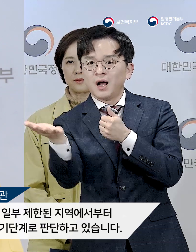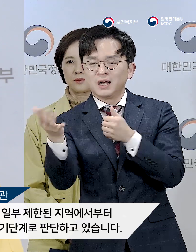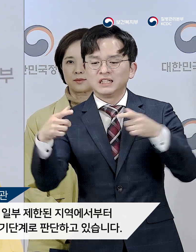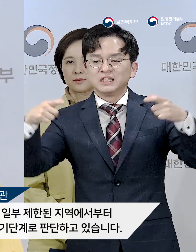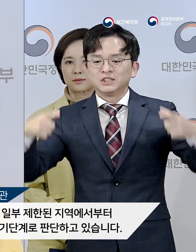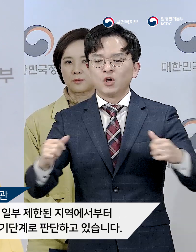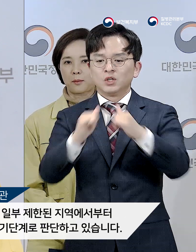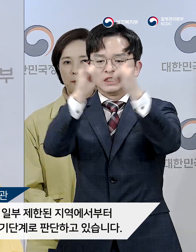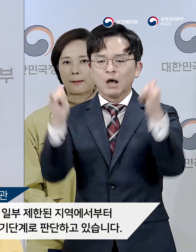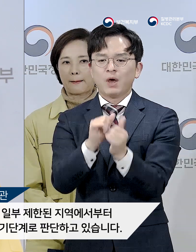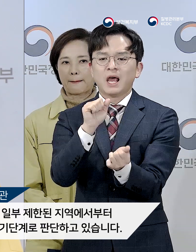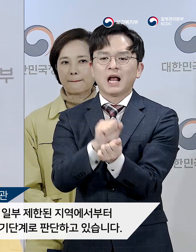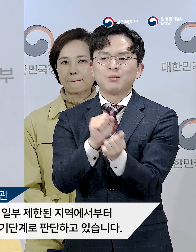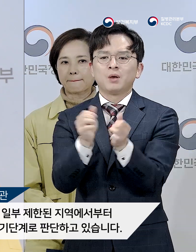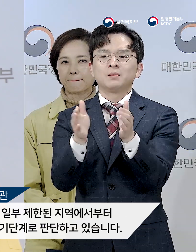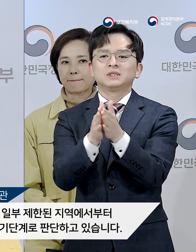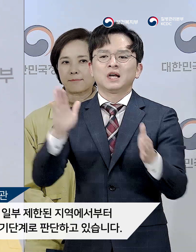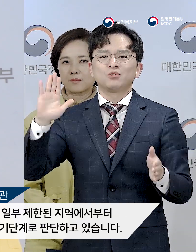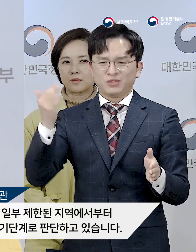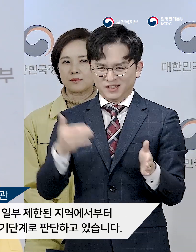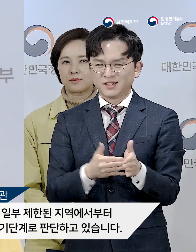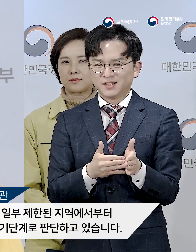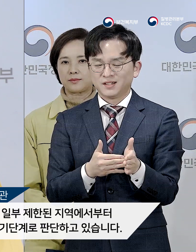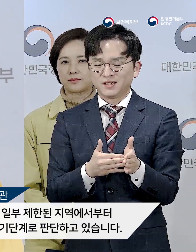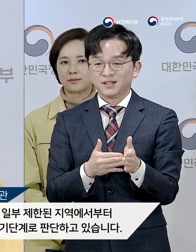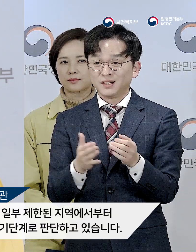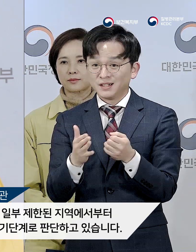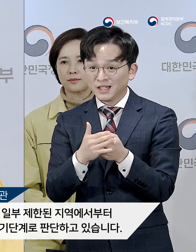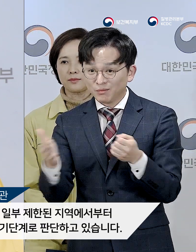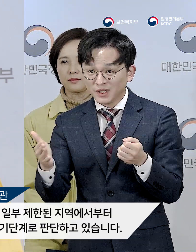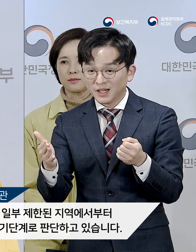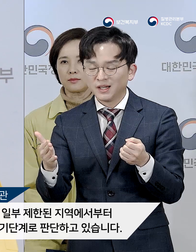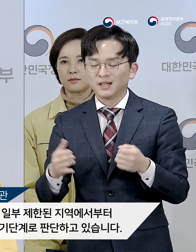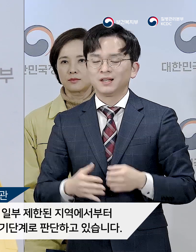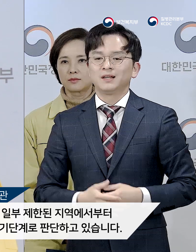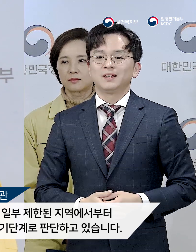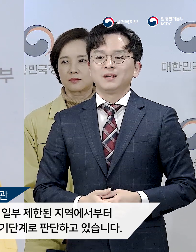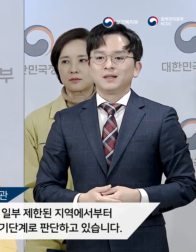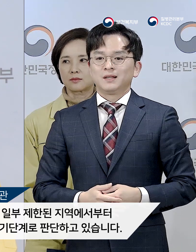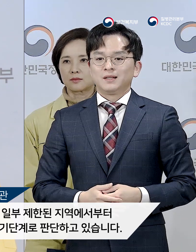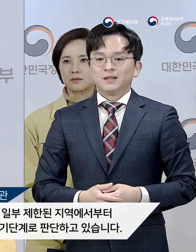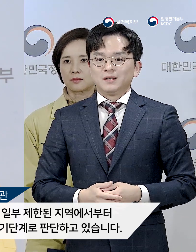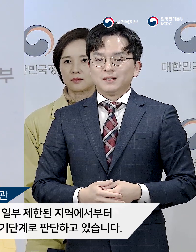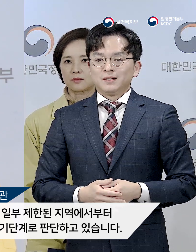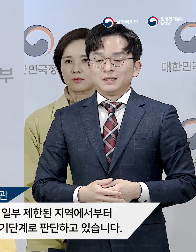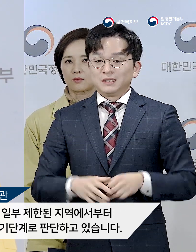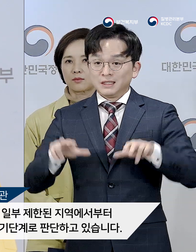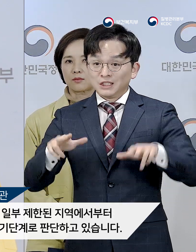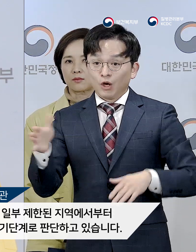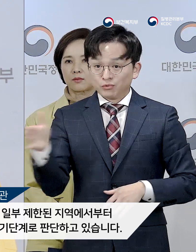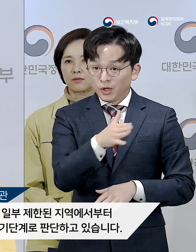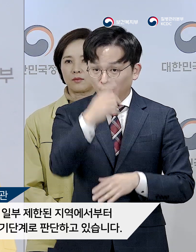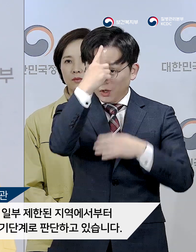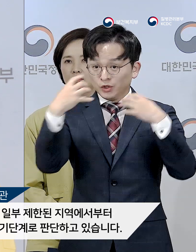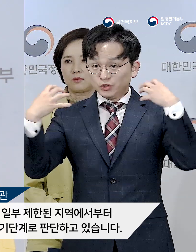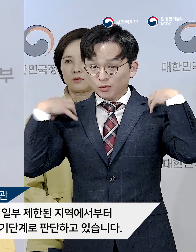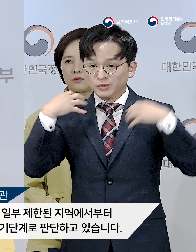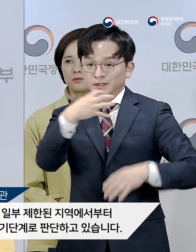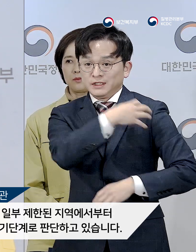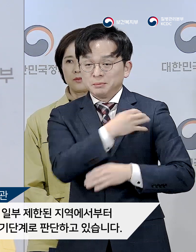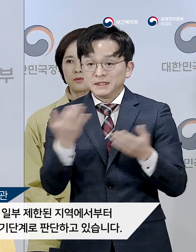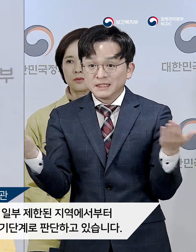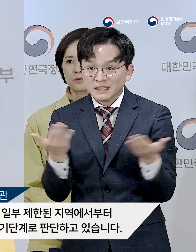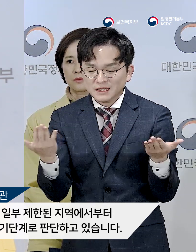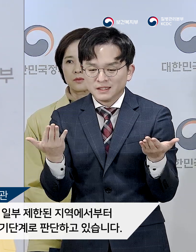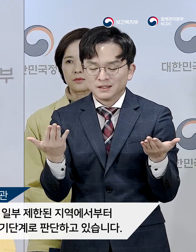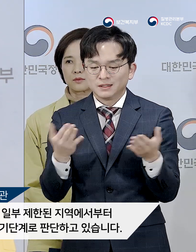이러한 사실들을 종합할 때 정부는 현재의 상황을 일부 제한된 지역에서부터